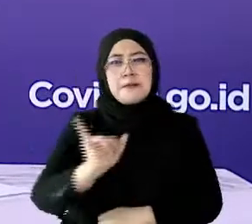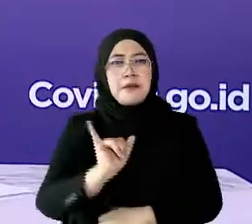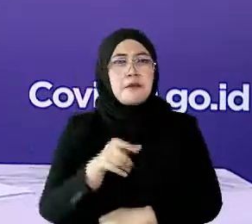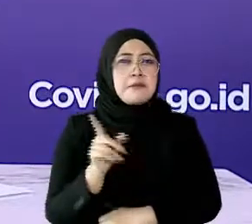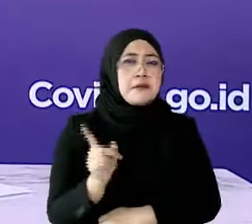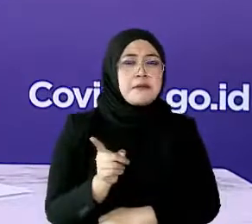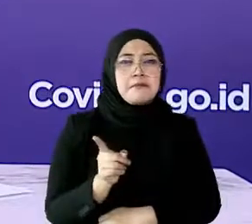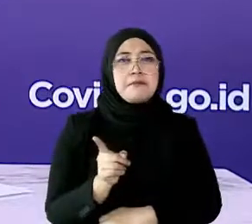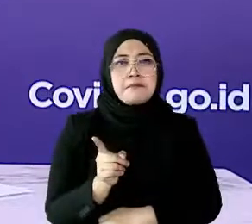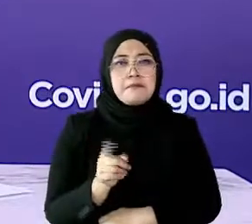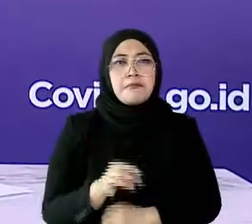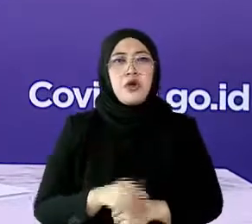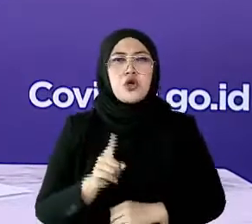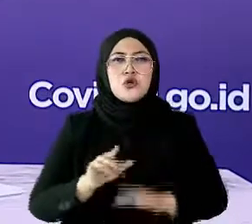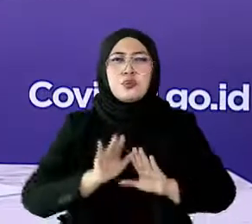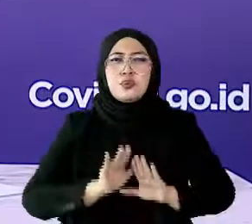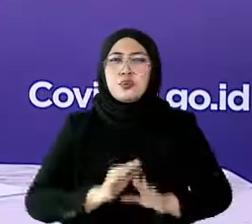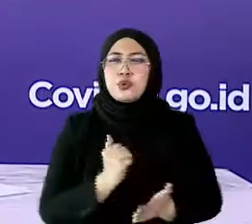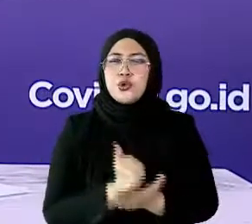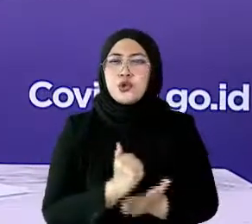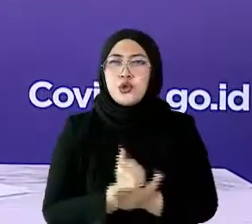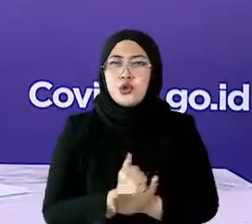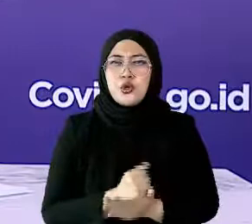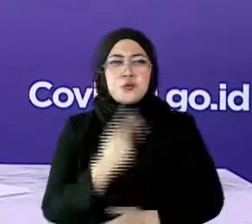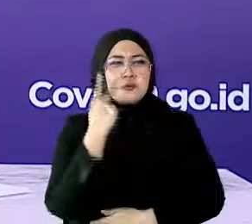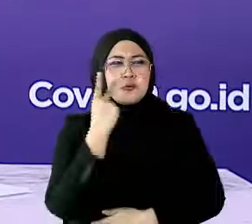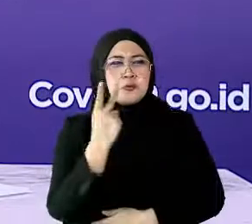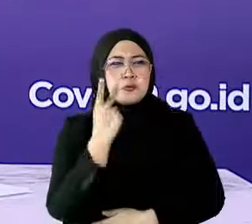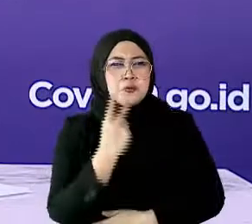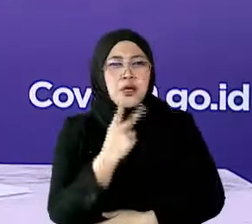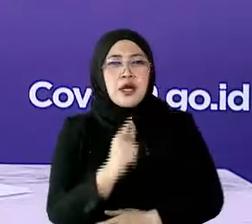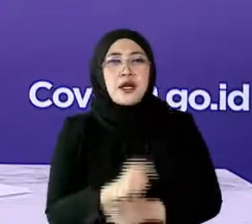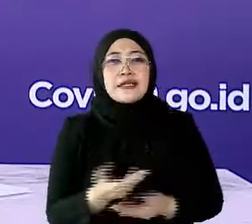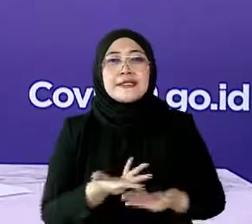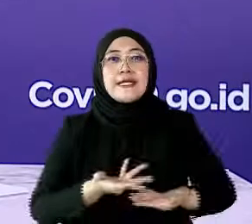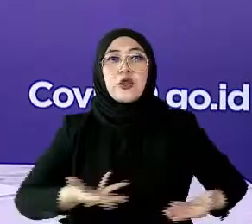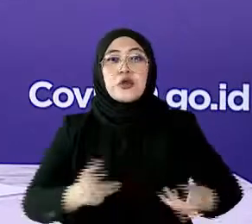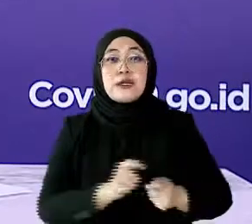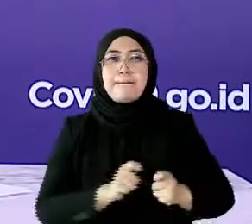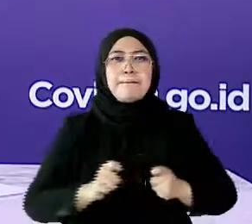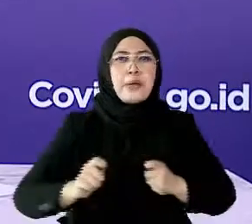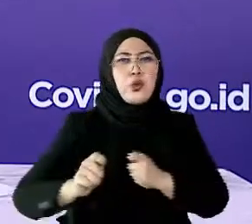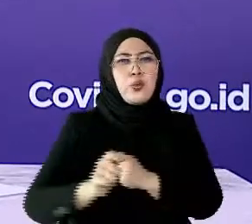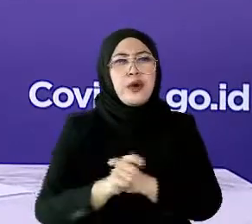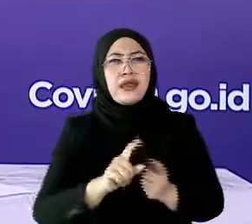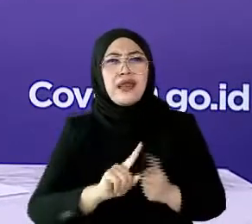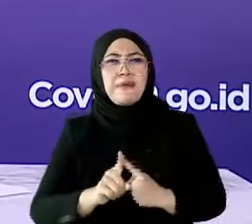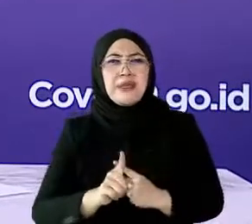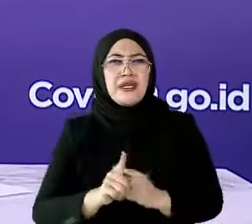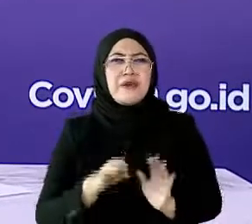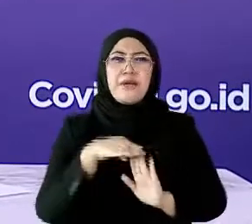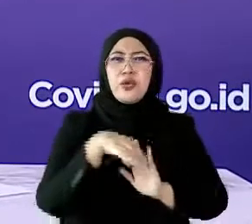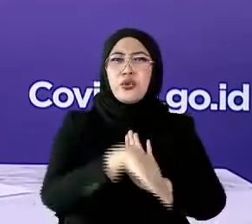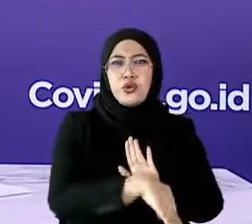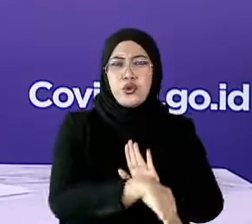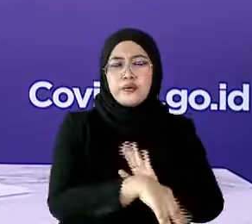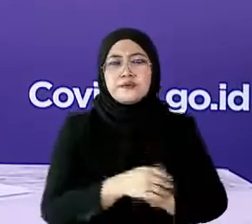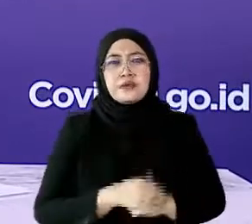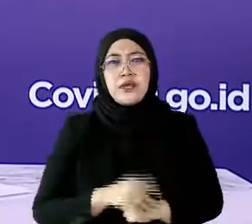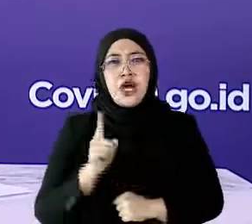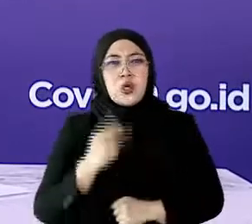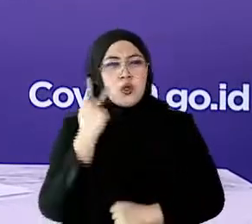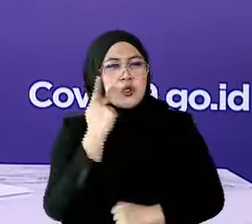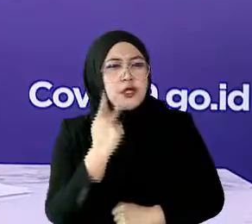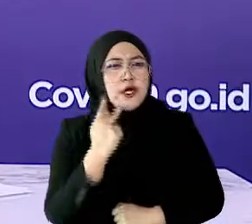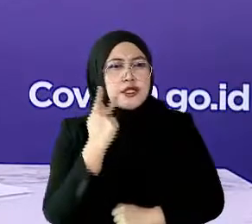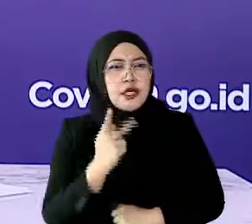bahwa kita harus benar-benar mengantisipasi perubahan situasi ke arah yang tidak diharapkan antisipasi